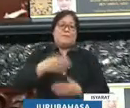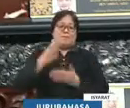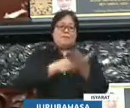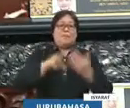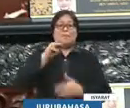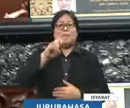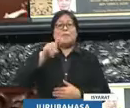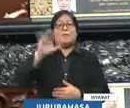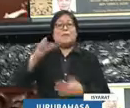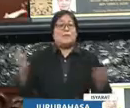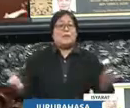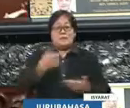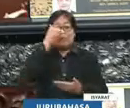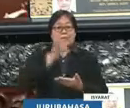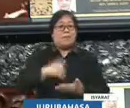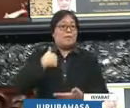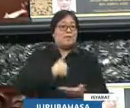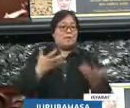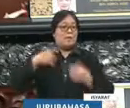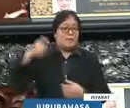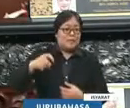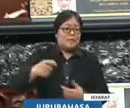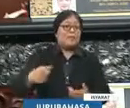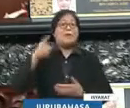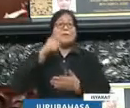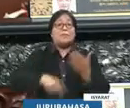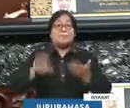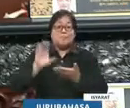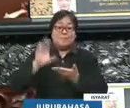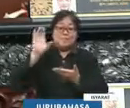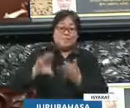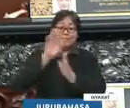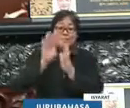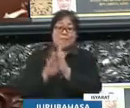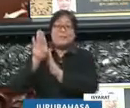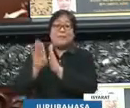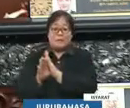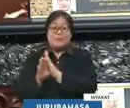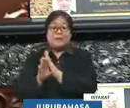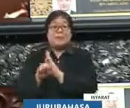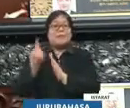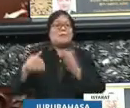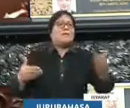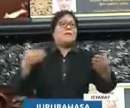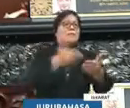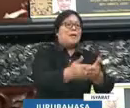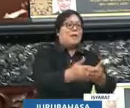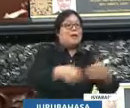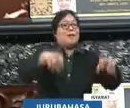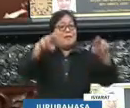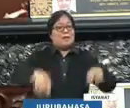pihak ledek sebagai itu kita anak pastikan bahwa apoi peruntukkan bili-bili ini dominan sampai kepada